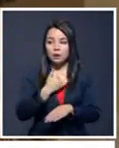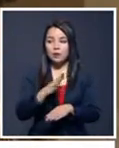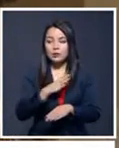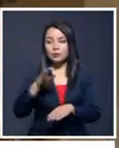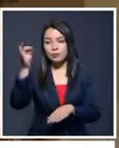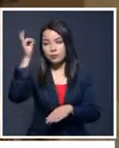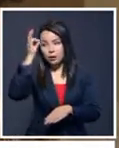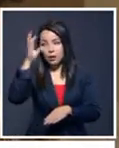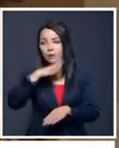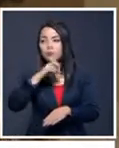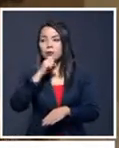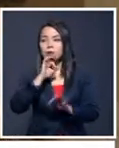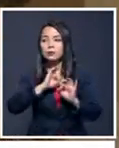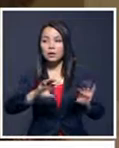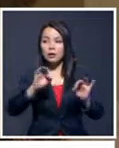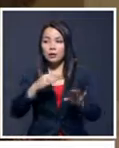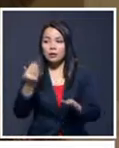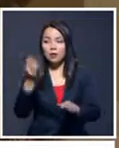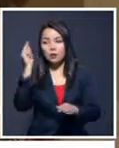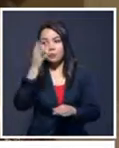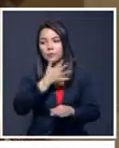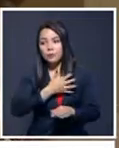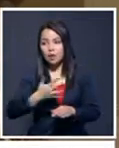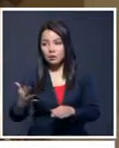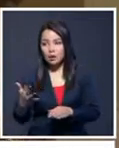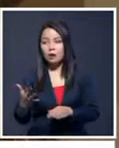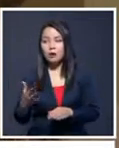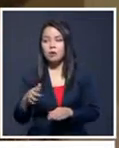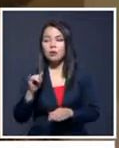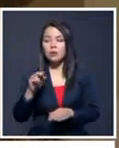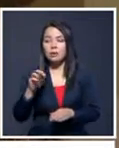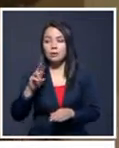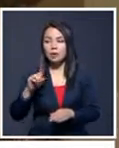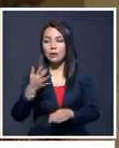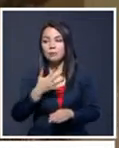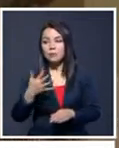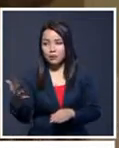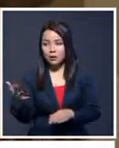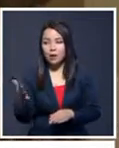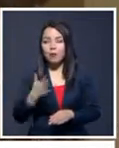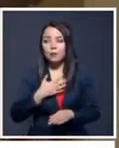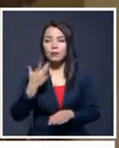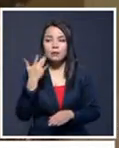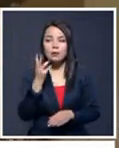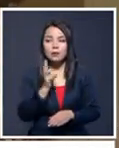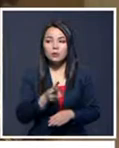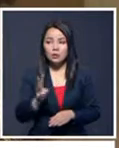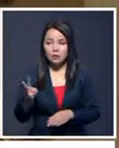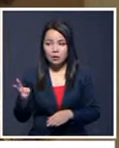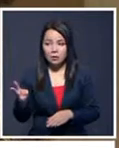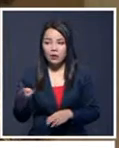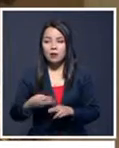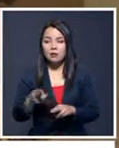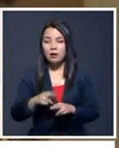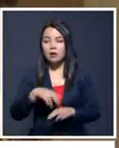жылапты. Зейноллаға 5 қояды. Люсайға 5 қояды, маған 3 қояды деп.